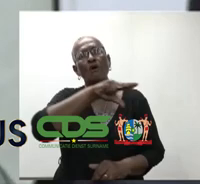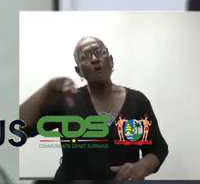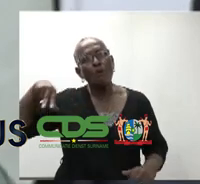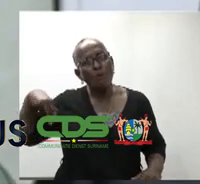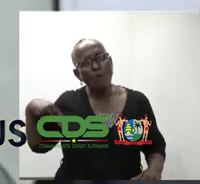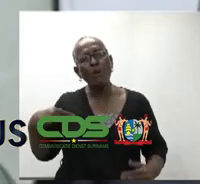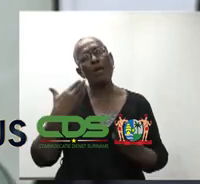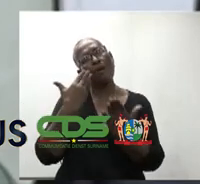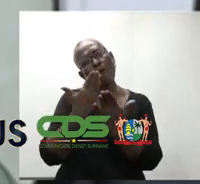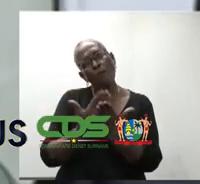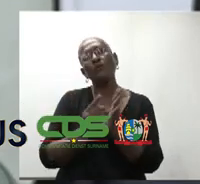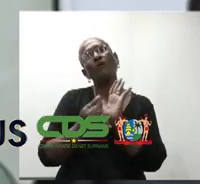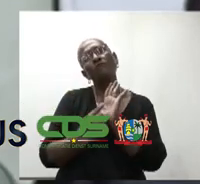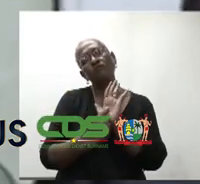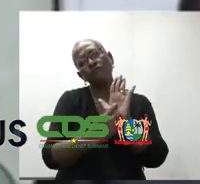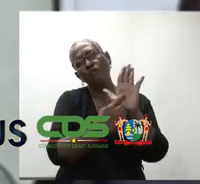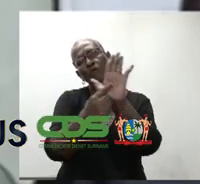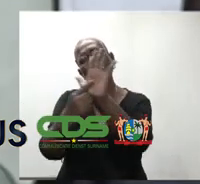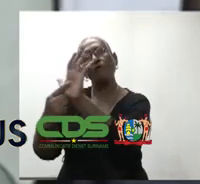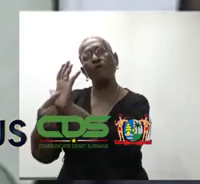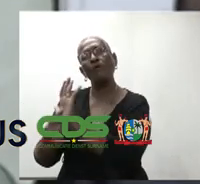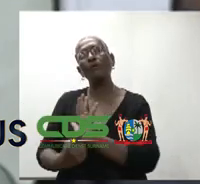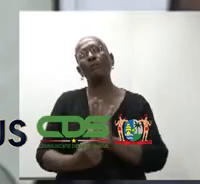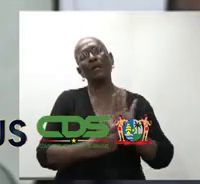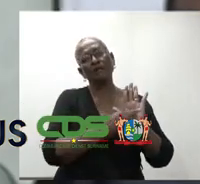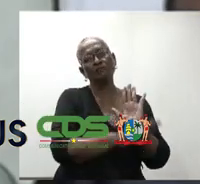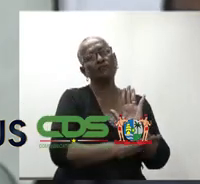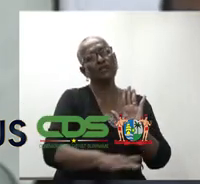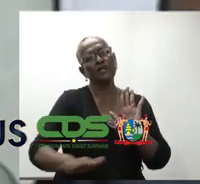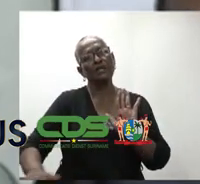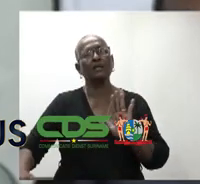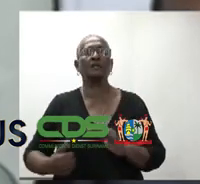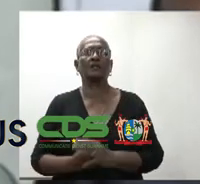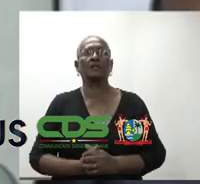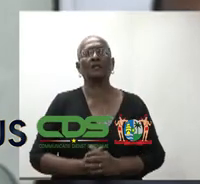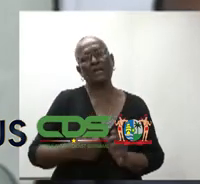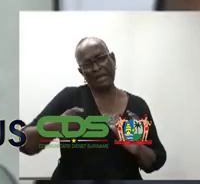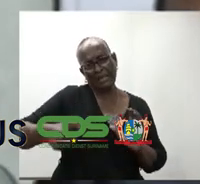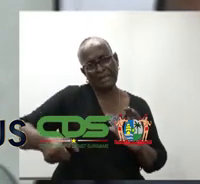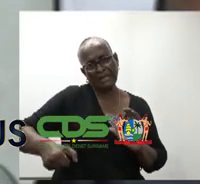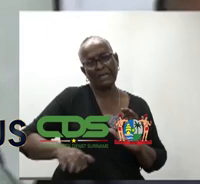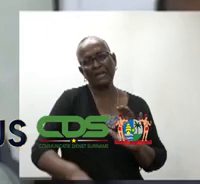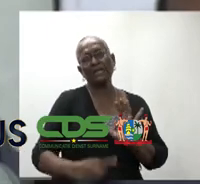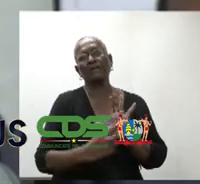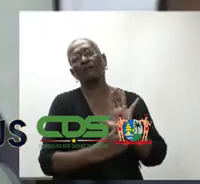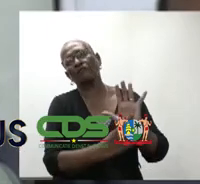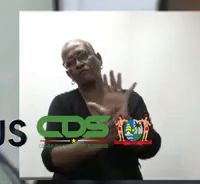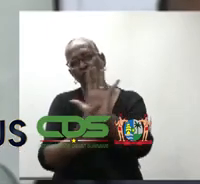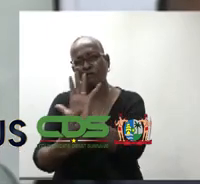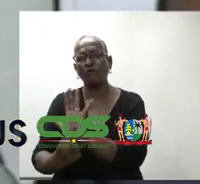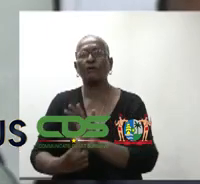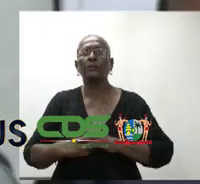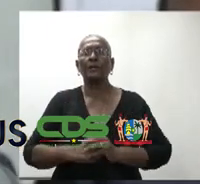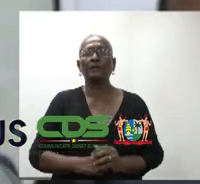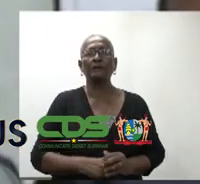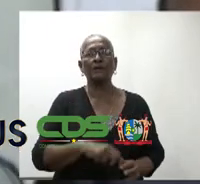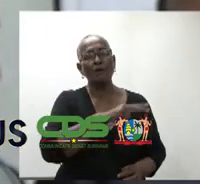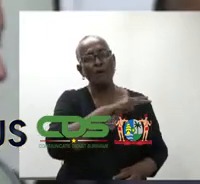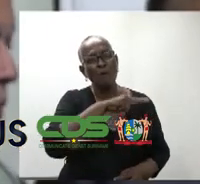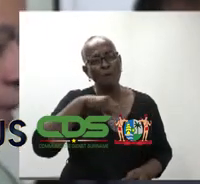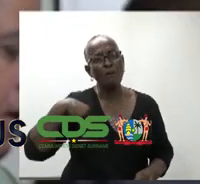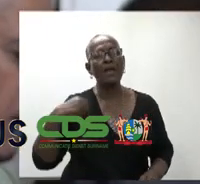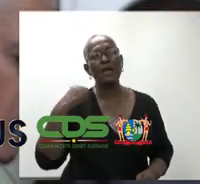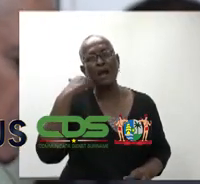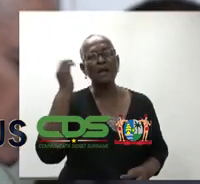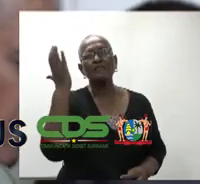goede voorbeeld zijn voor onze kinderen en kleinkinderen. Laten we ons geliefd